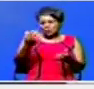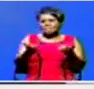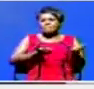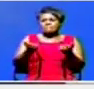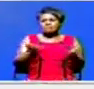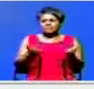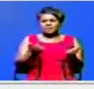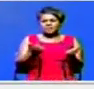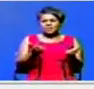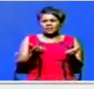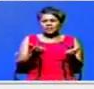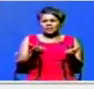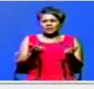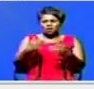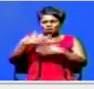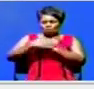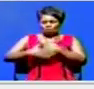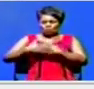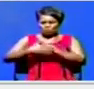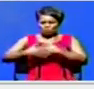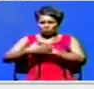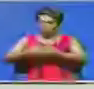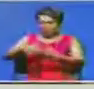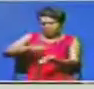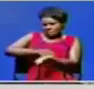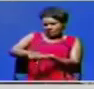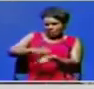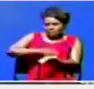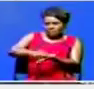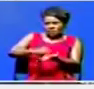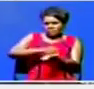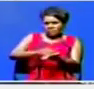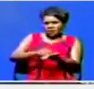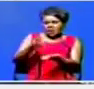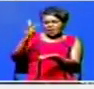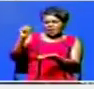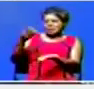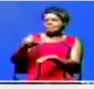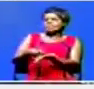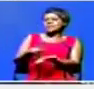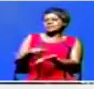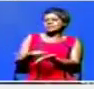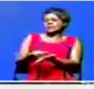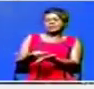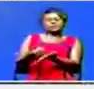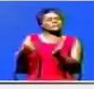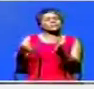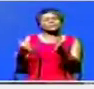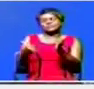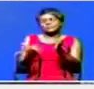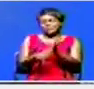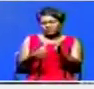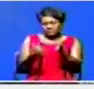Wafanyabiashara wa kuuza tarakilishi, kupiga stakabadhi chapa na huduma za kutuma pesa, nao pia wamo kwenye foleni ya